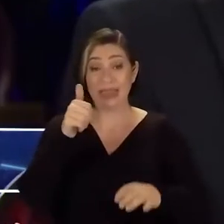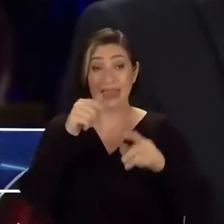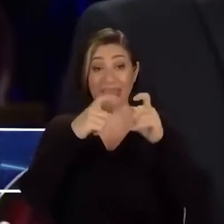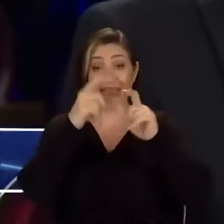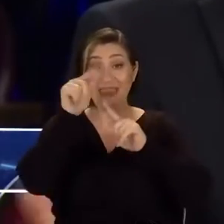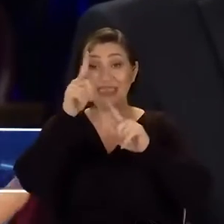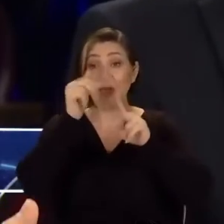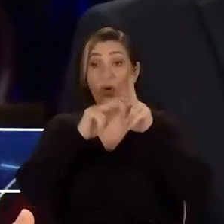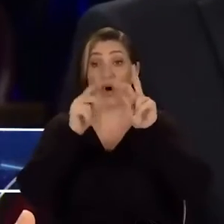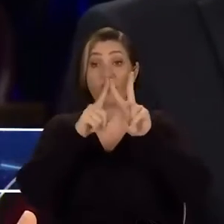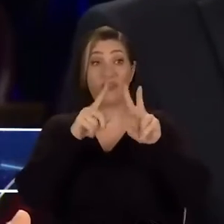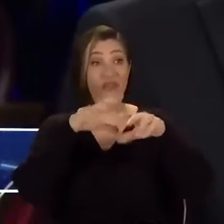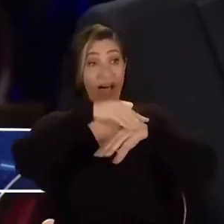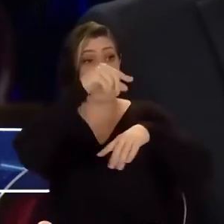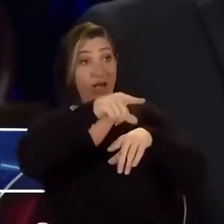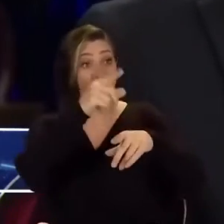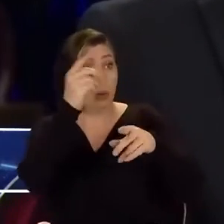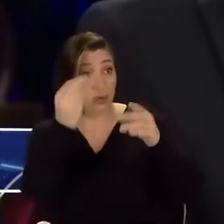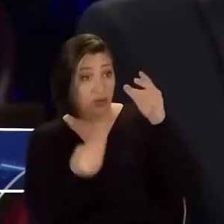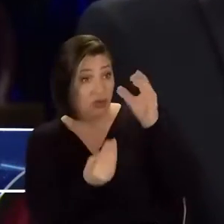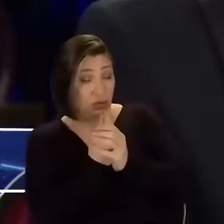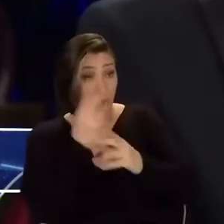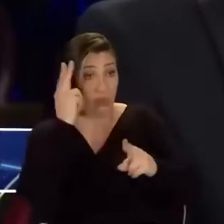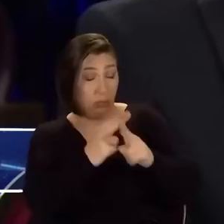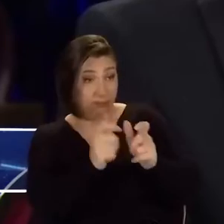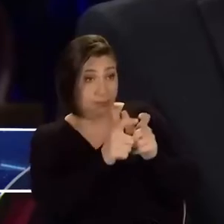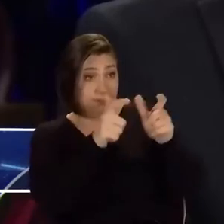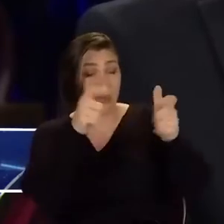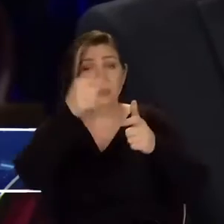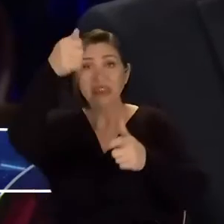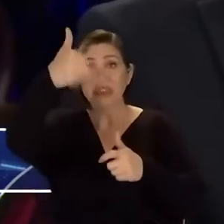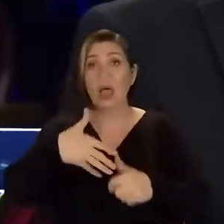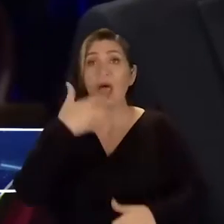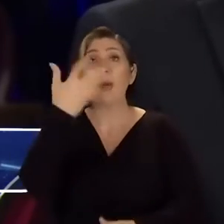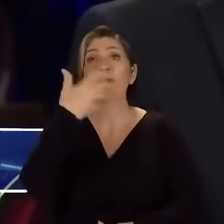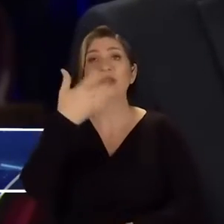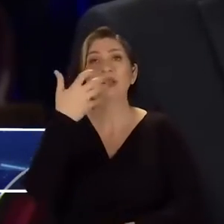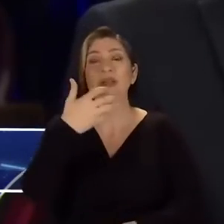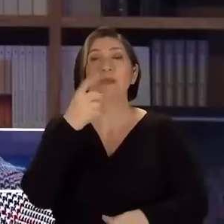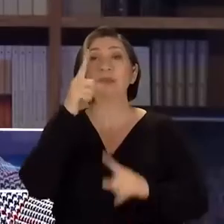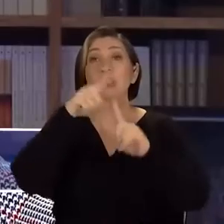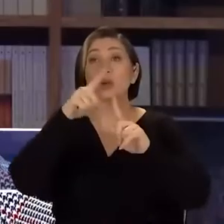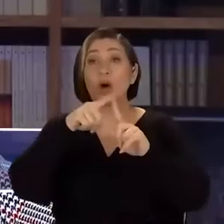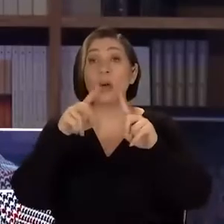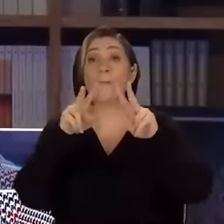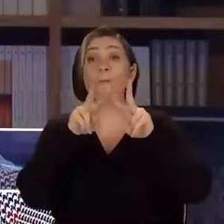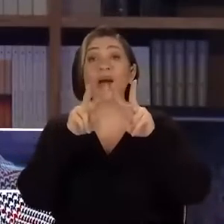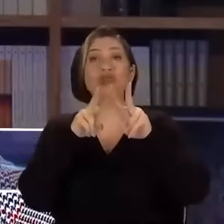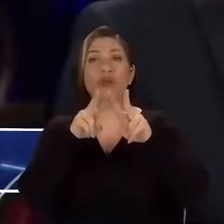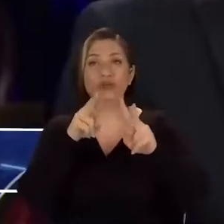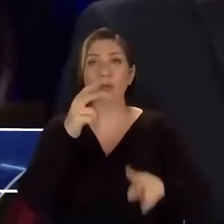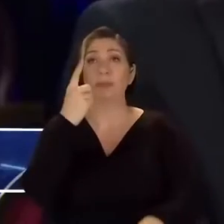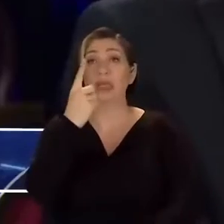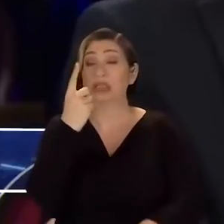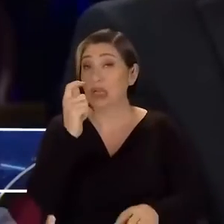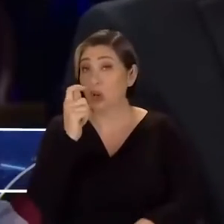Valley ortaya çıktı ve çok hızlı bir şekilde gidiyor. Şu anda sıralamaya baktığınızda Apple 1 trilyon dolar, Microsoft 1 trilyon dolar,